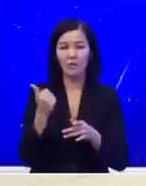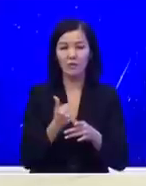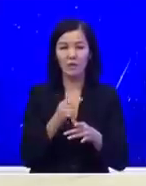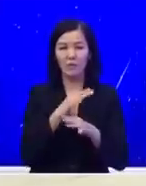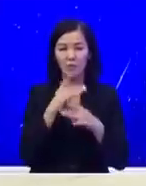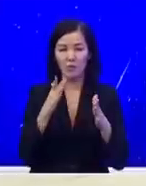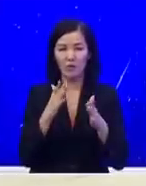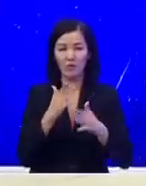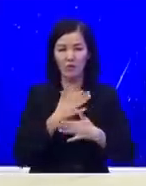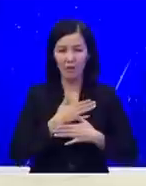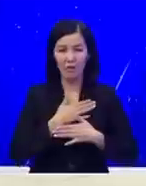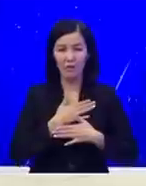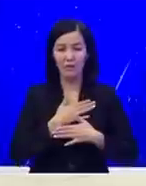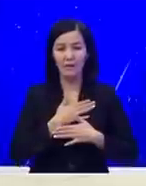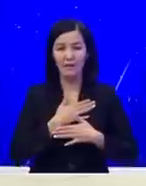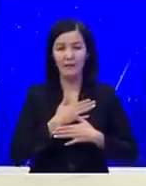наших,